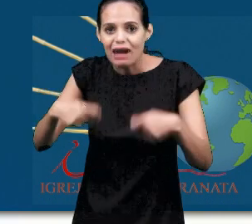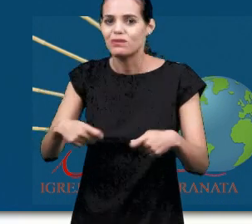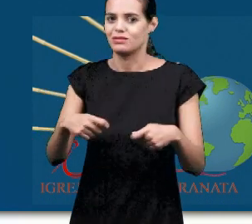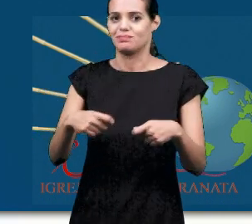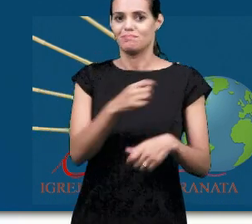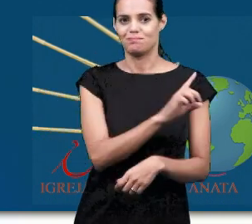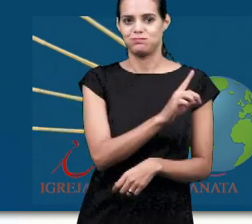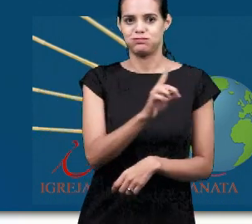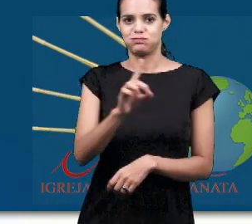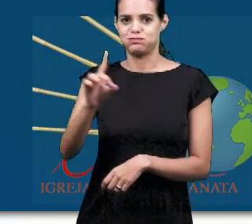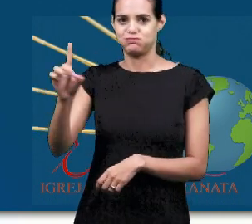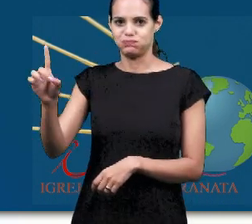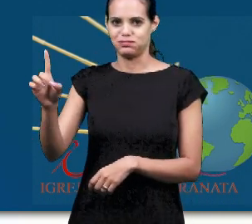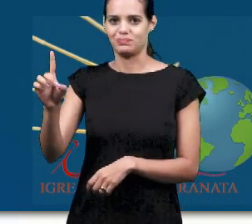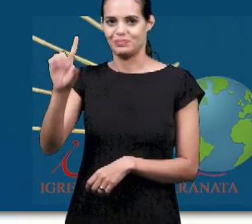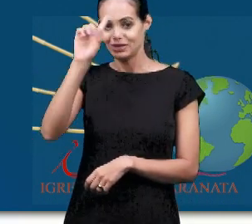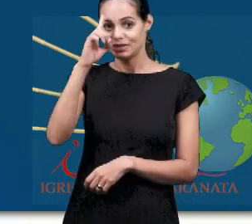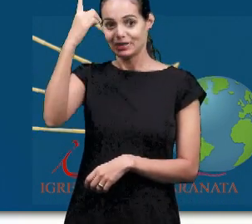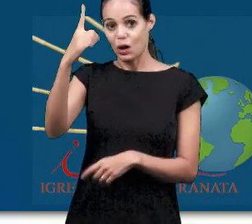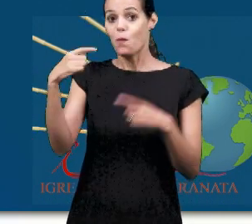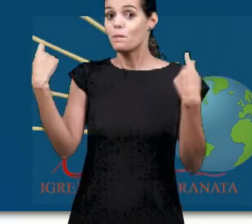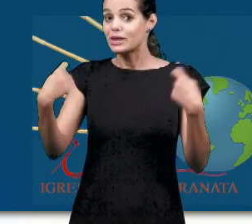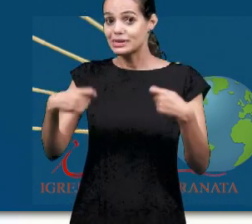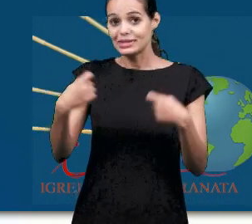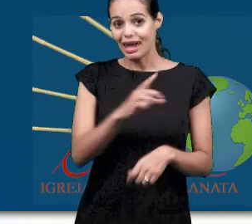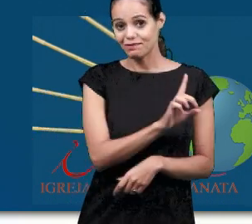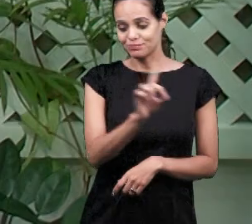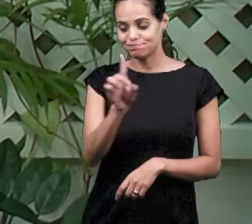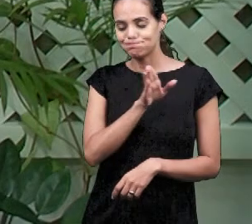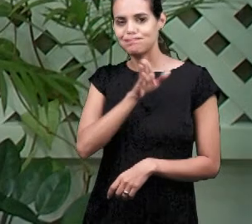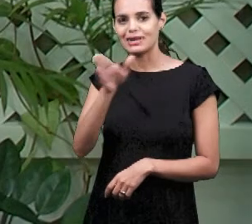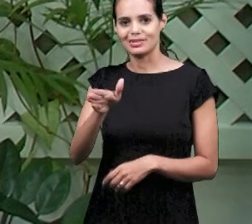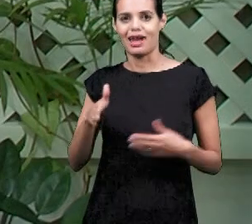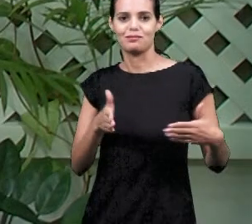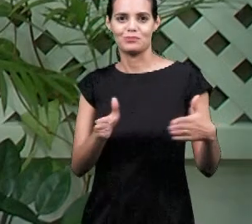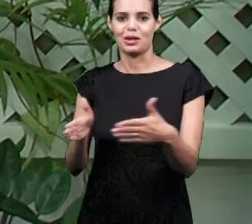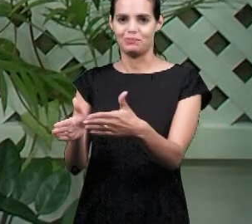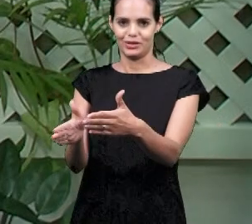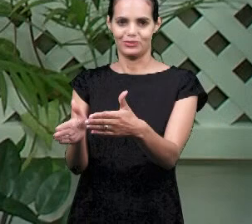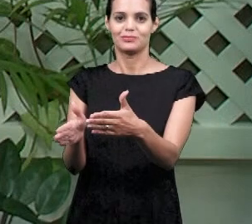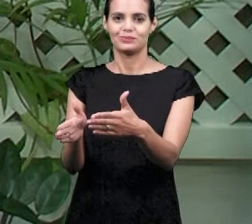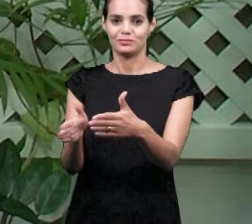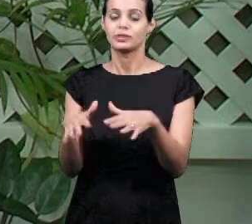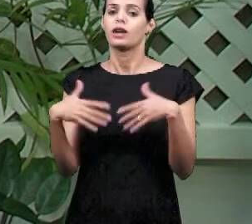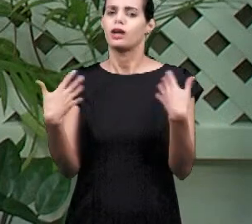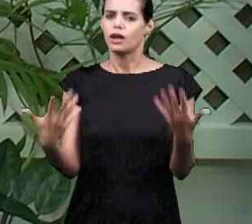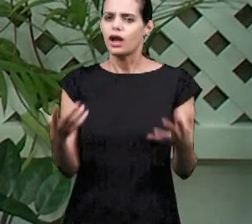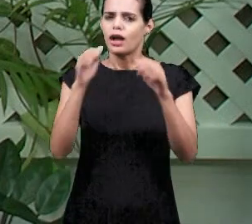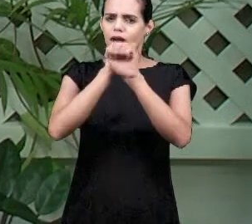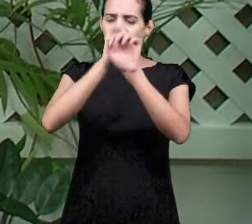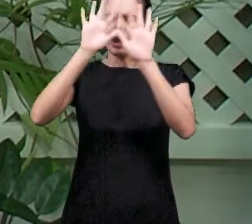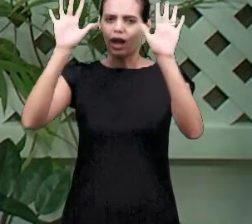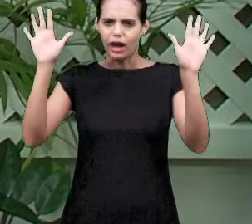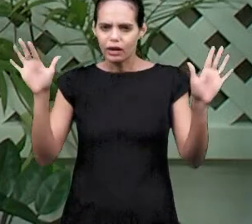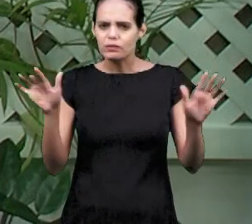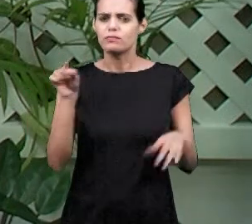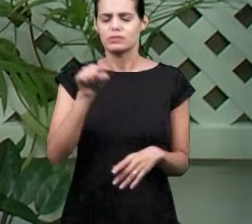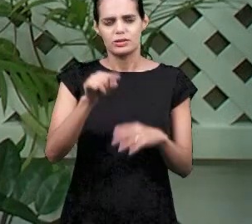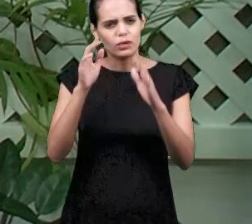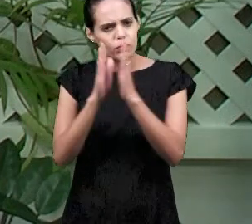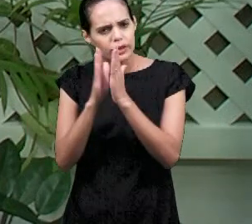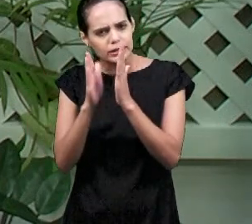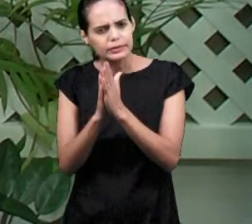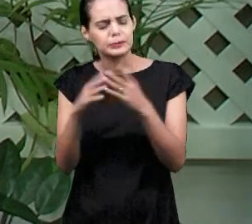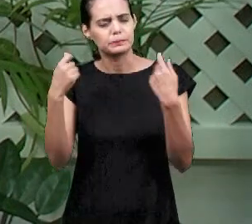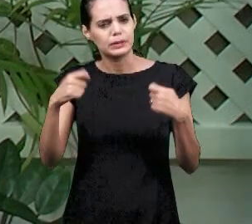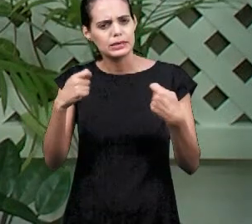Le salut, ce n'est pas seulement pour les Juifs. Les saluts, c'est pour les gentils, pour les Juifs, pour tous. Donc, il